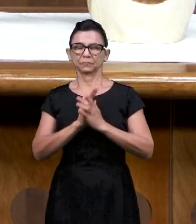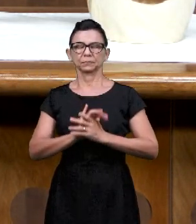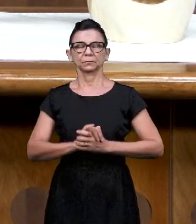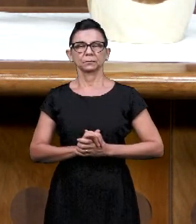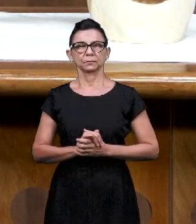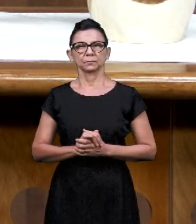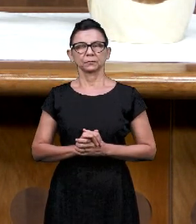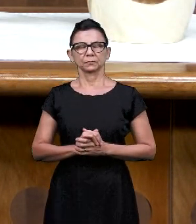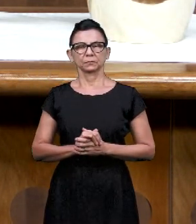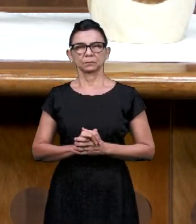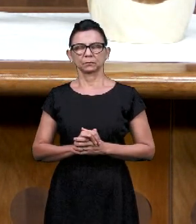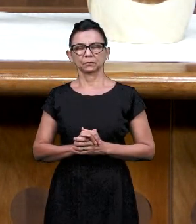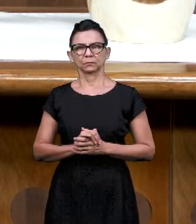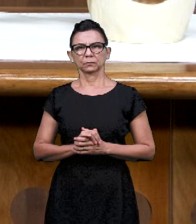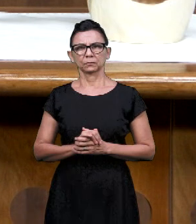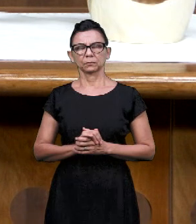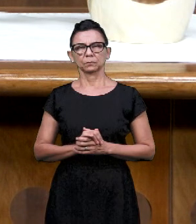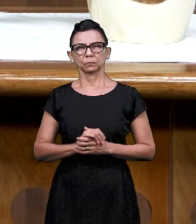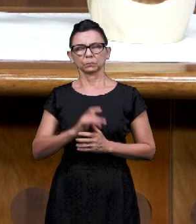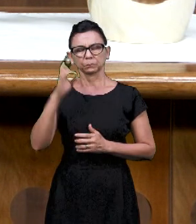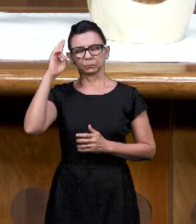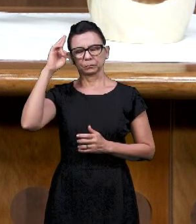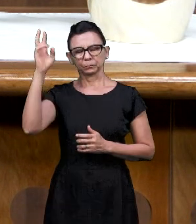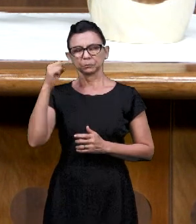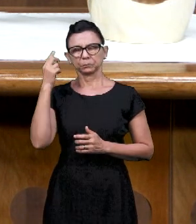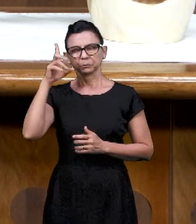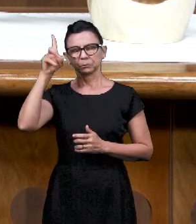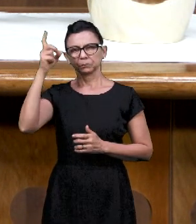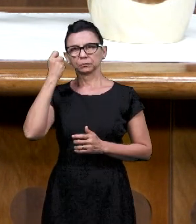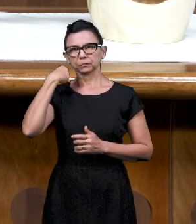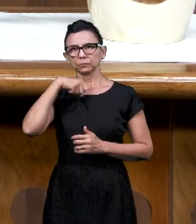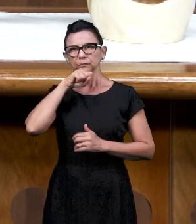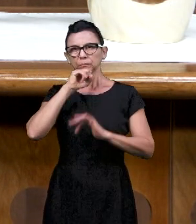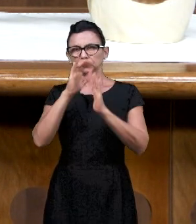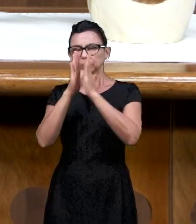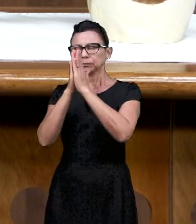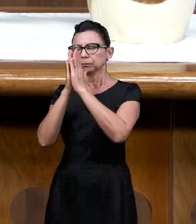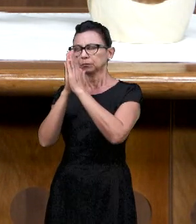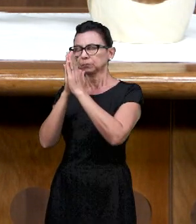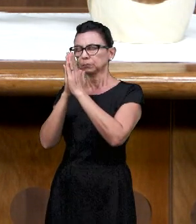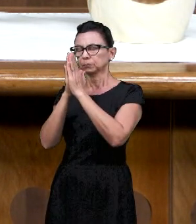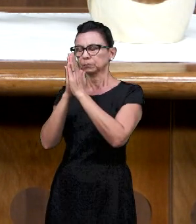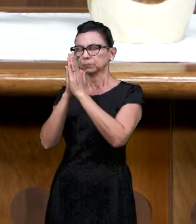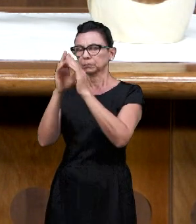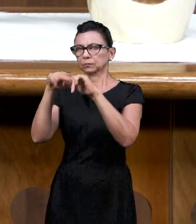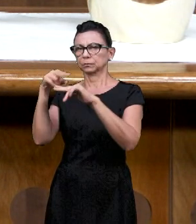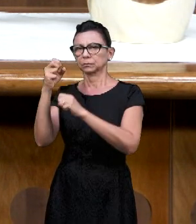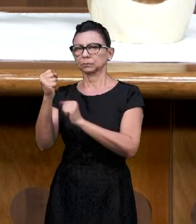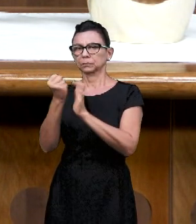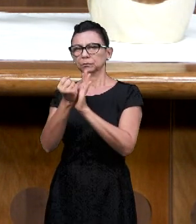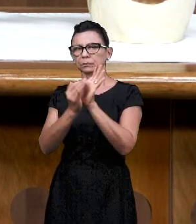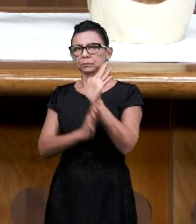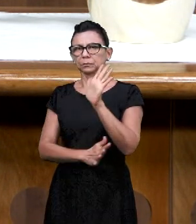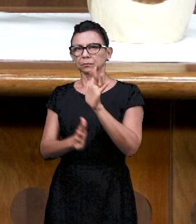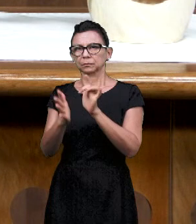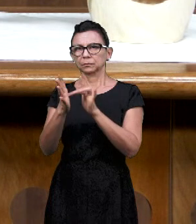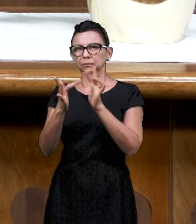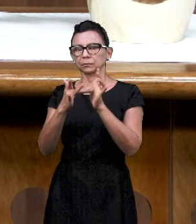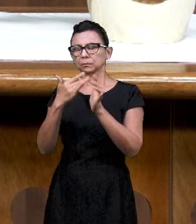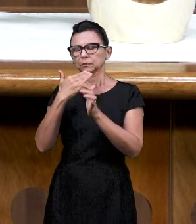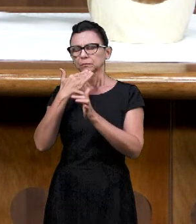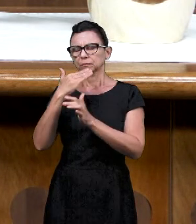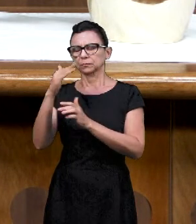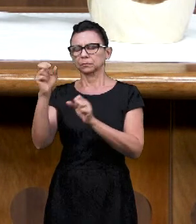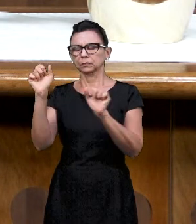Dieu et Père, nous prions à toi sur le sang du Seigneur Jésus. Nous demandons la bénédiction, Seigneur, en faveur de chaque enfant,